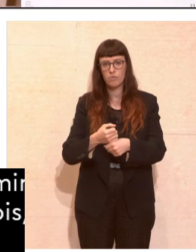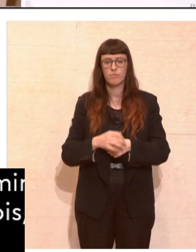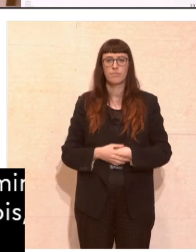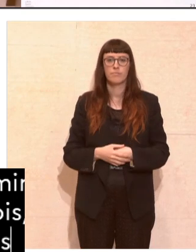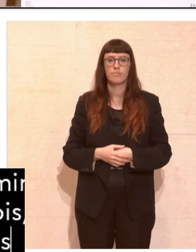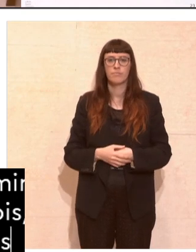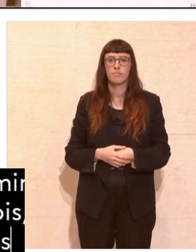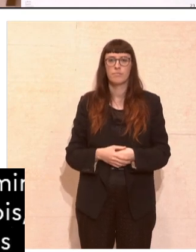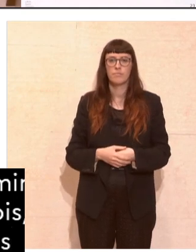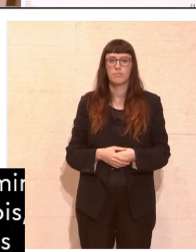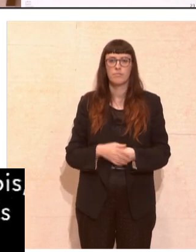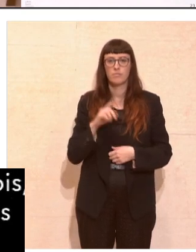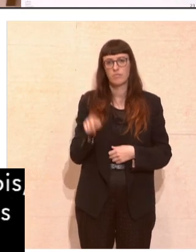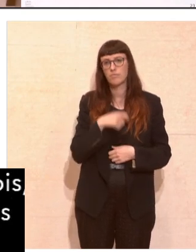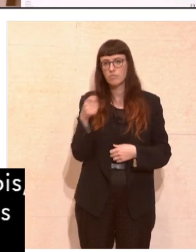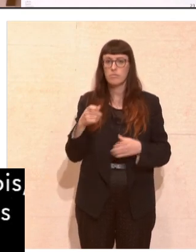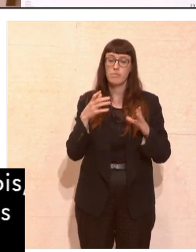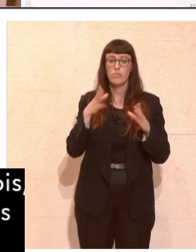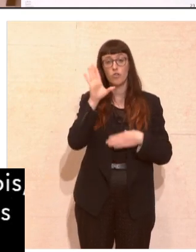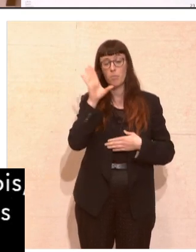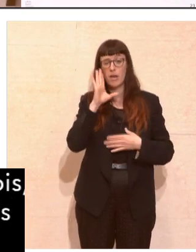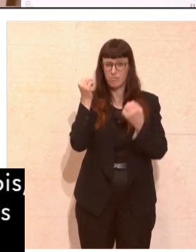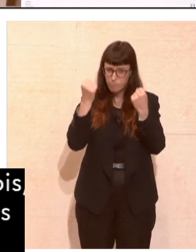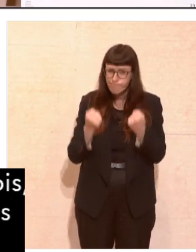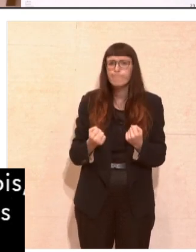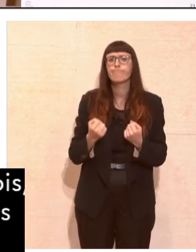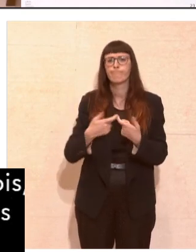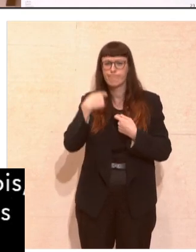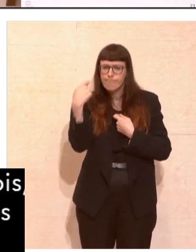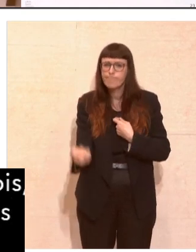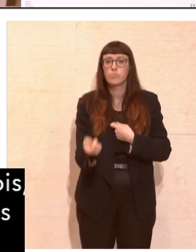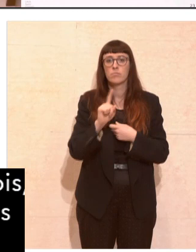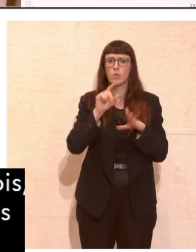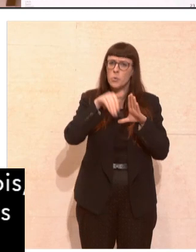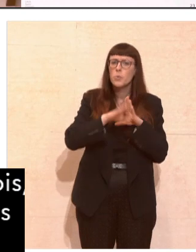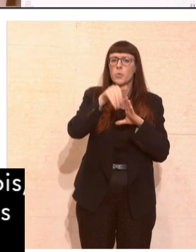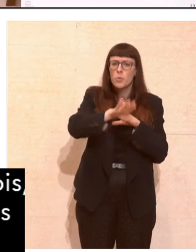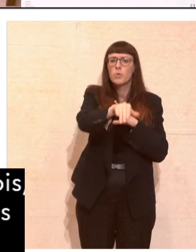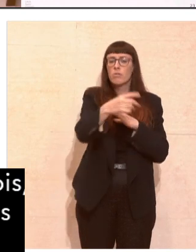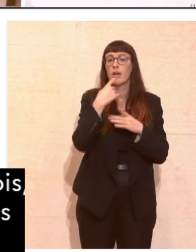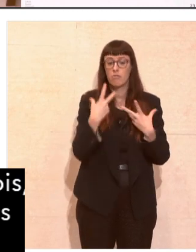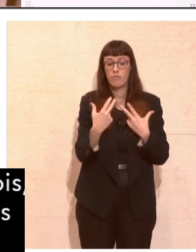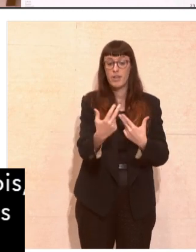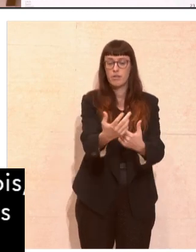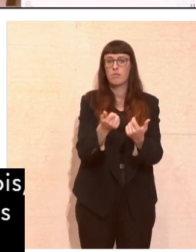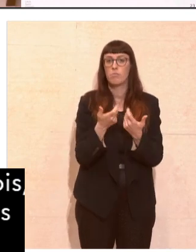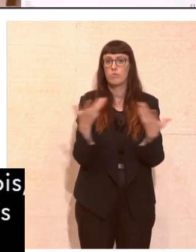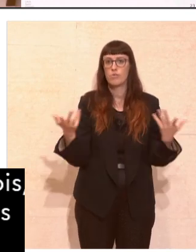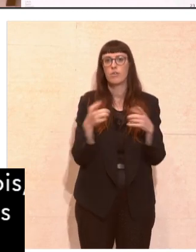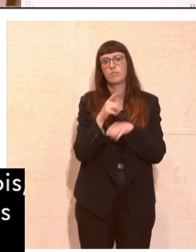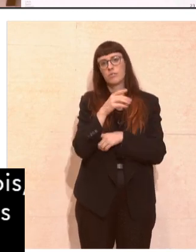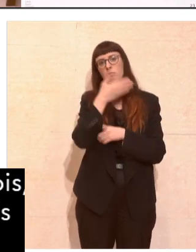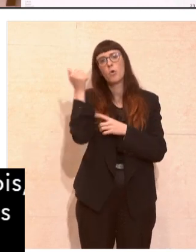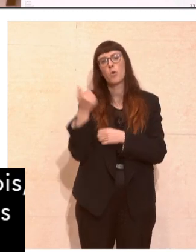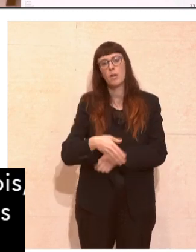Hein, le sommeil n'est pas consolidé et éventuellement, on souhaite une consolidation de sommeil vers, encore une fois, des siestes,